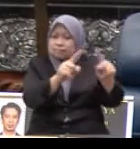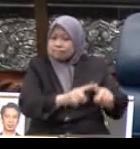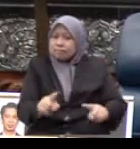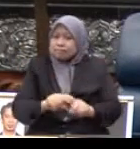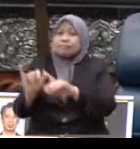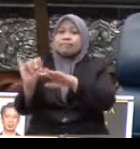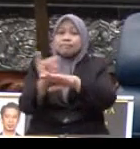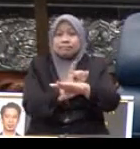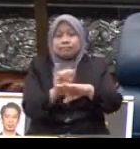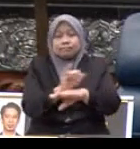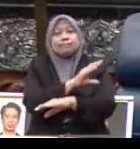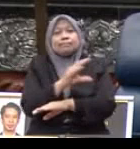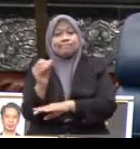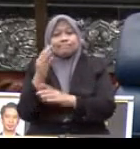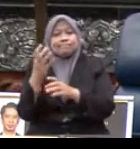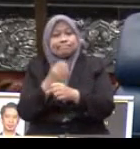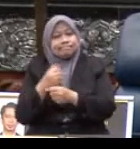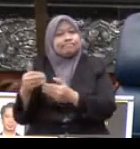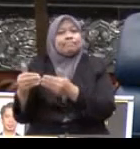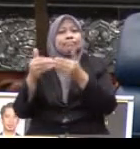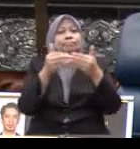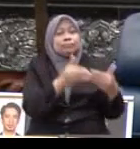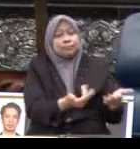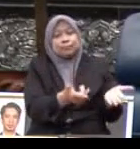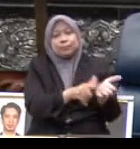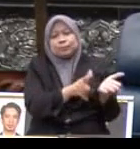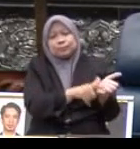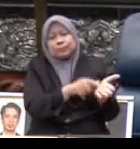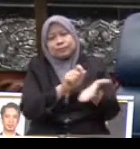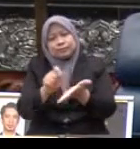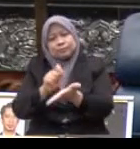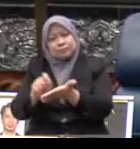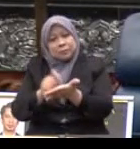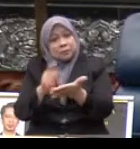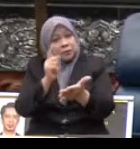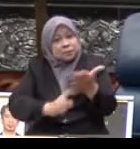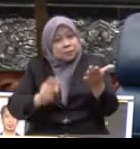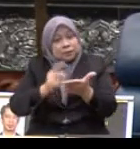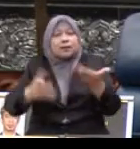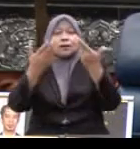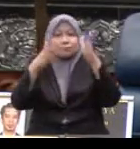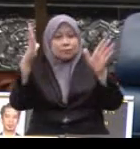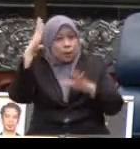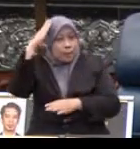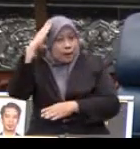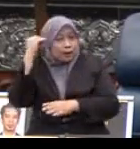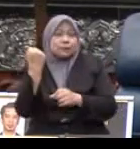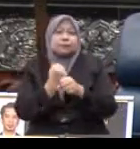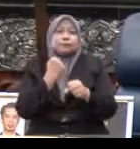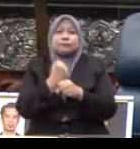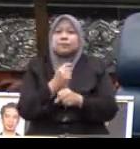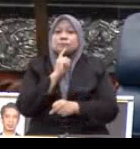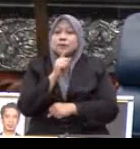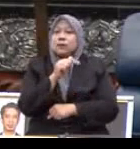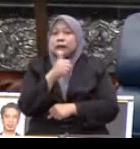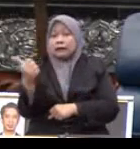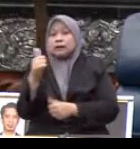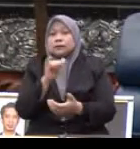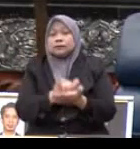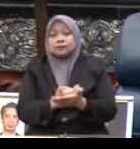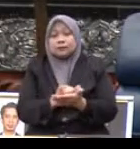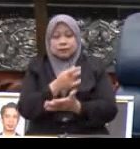berbagai industri dan seterusnya dapat melengkapkan serta mendadakkan mereka dengan alam pekerjaan Selain itu